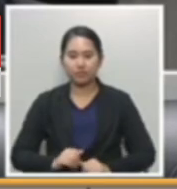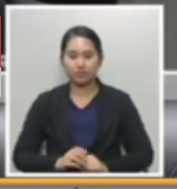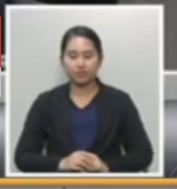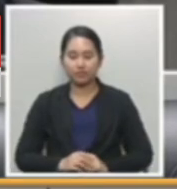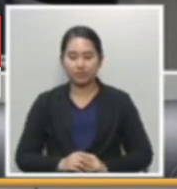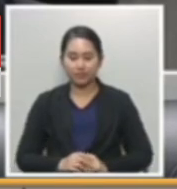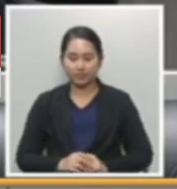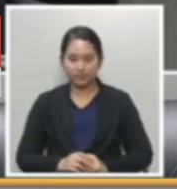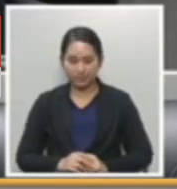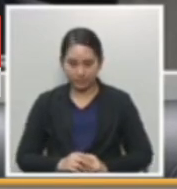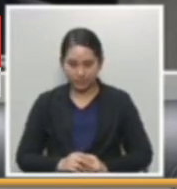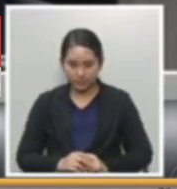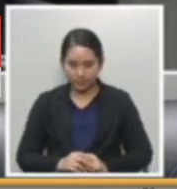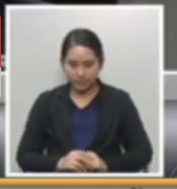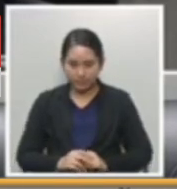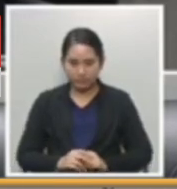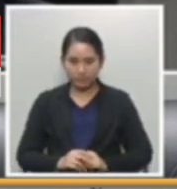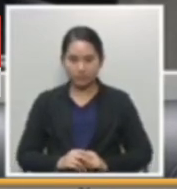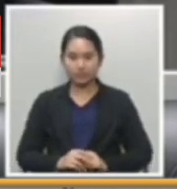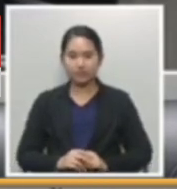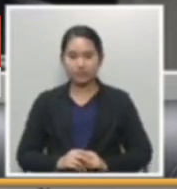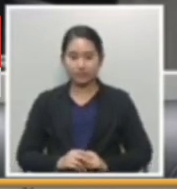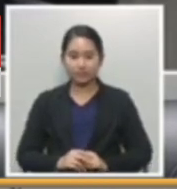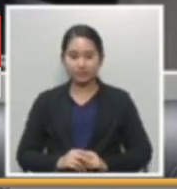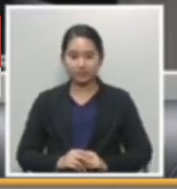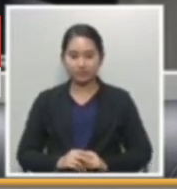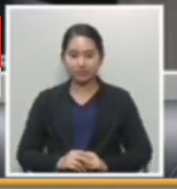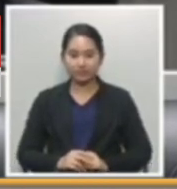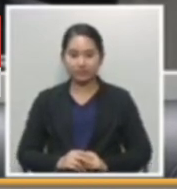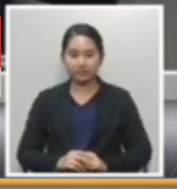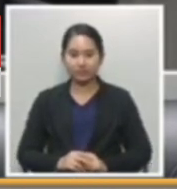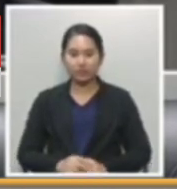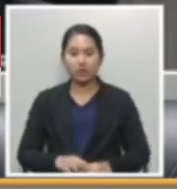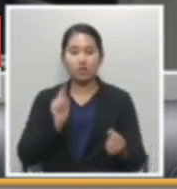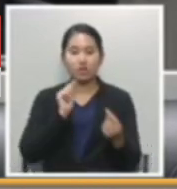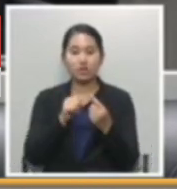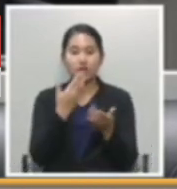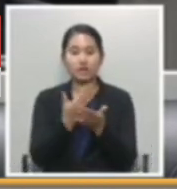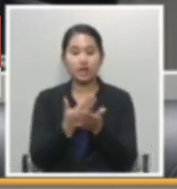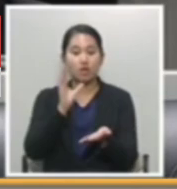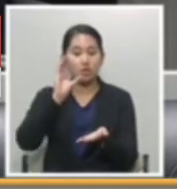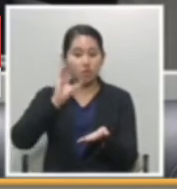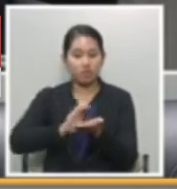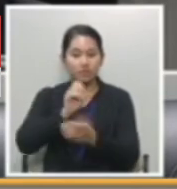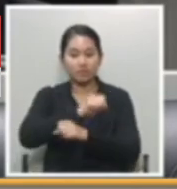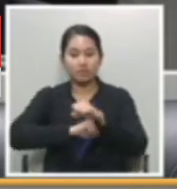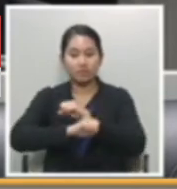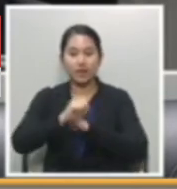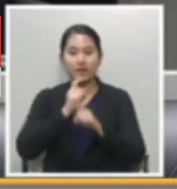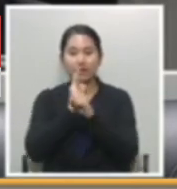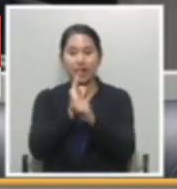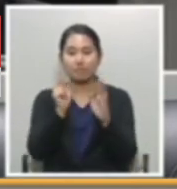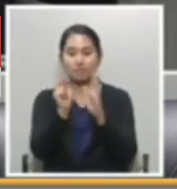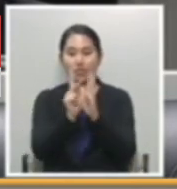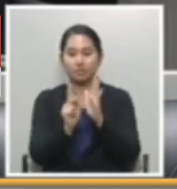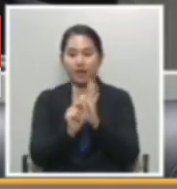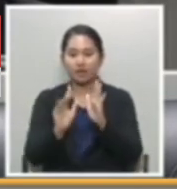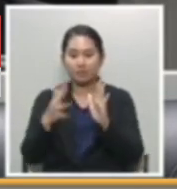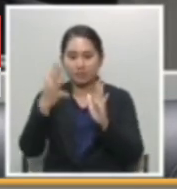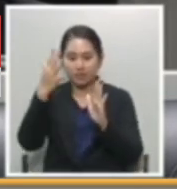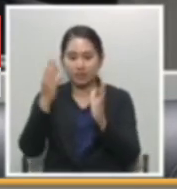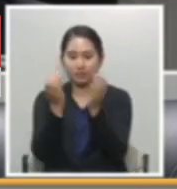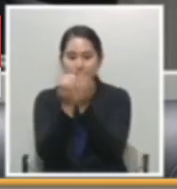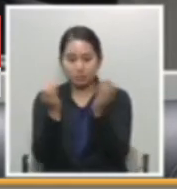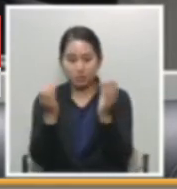นอกจากนั้นแล้วเนี่ยนะครับยังเป็นงบประมาณที่ไม่ปฏิบัติตามกฎหมายและรัฐธรร